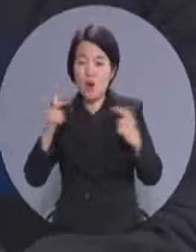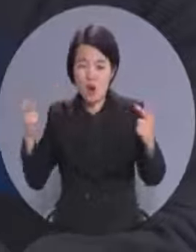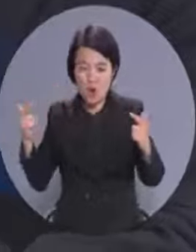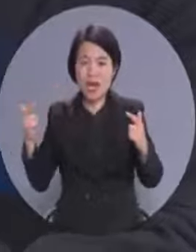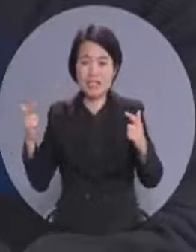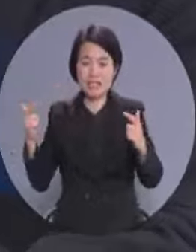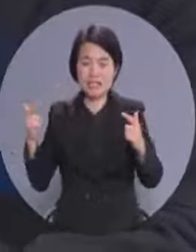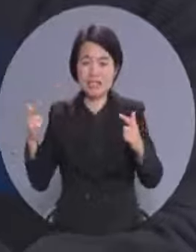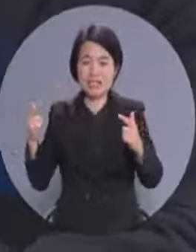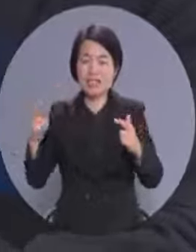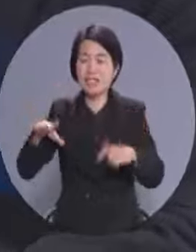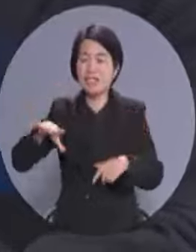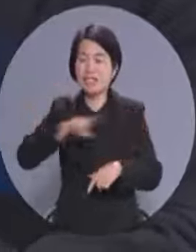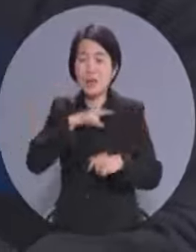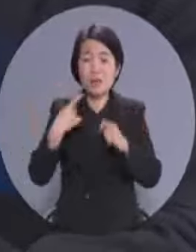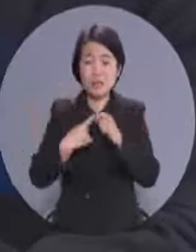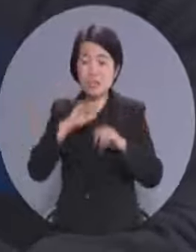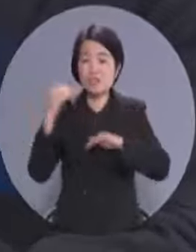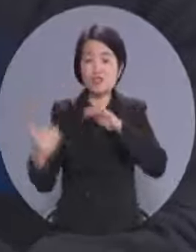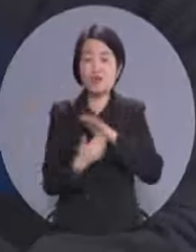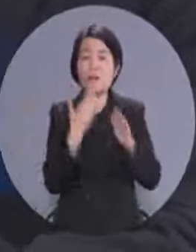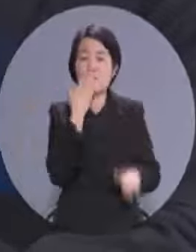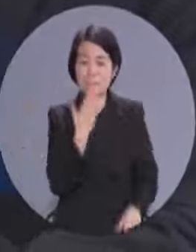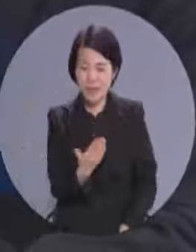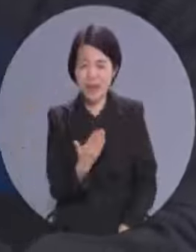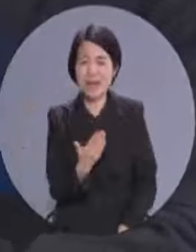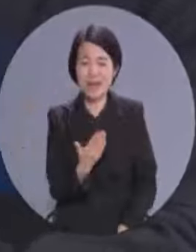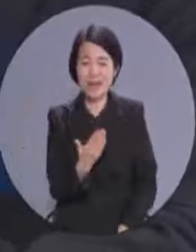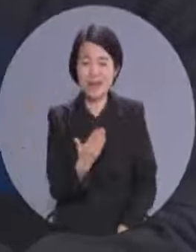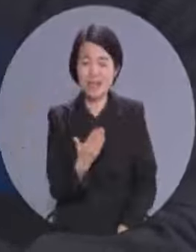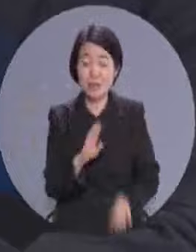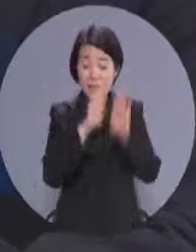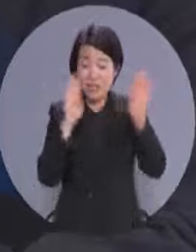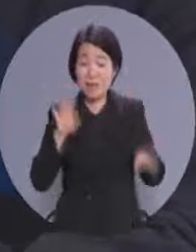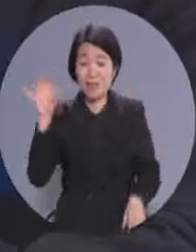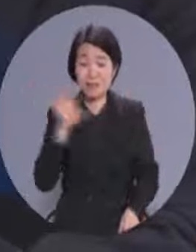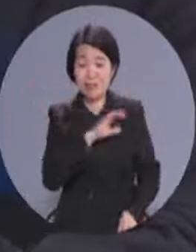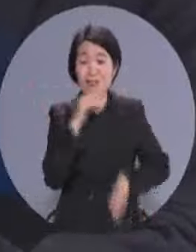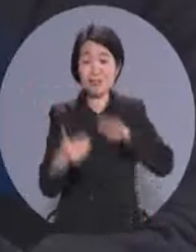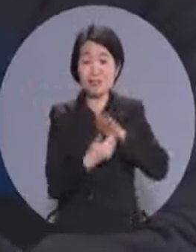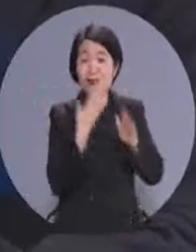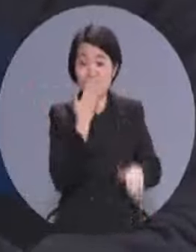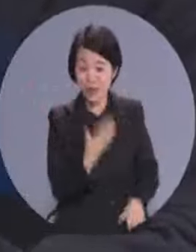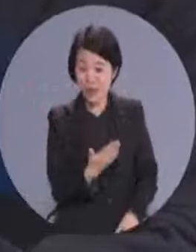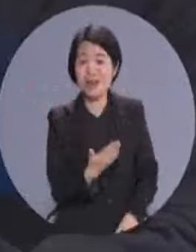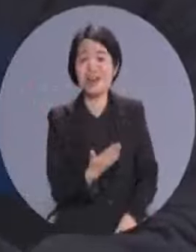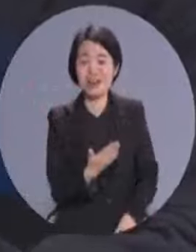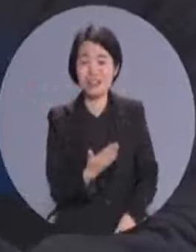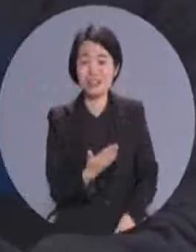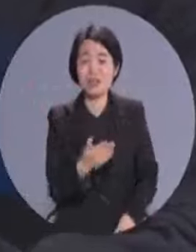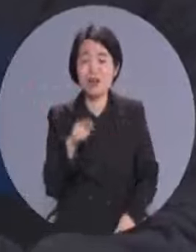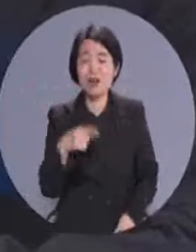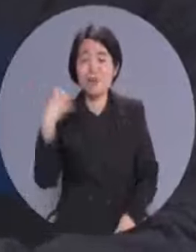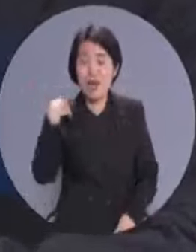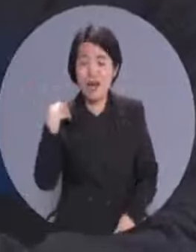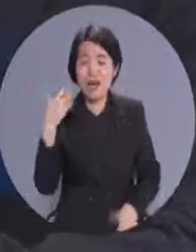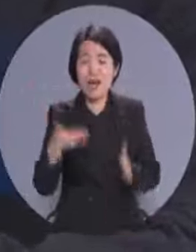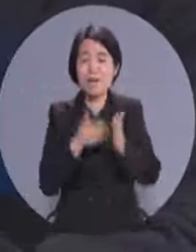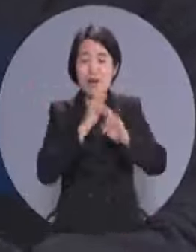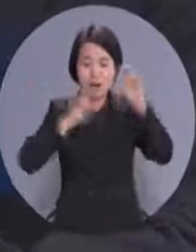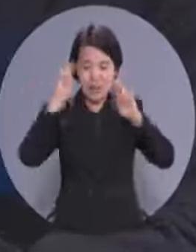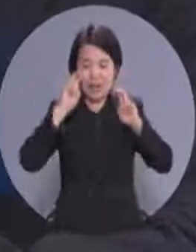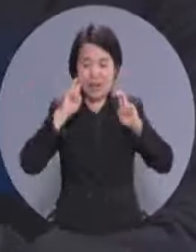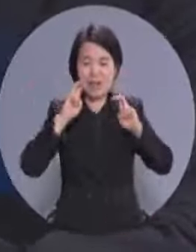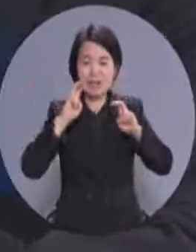관광의 확장형과 첫 모델이 시작이 될 것 같고 그게 아마 저희 항만공사이기 때문에